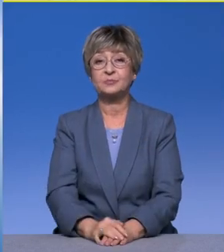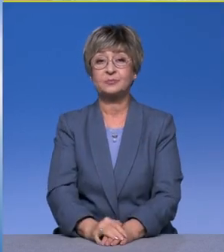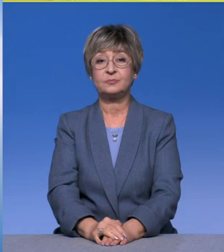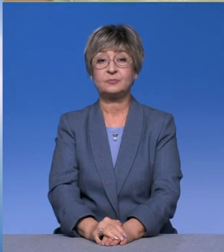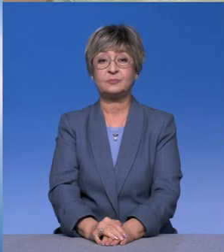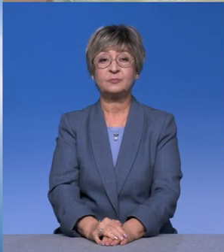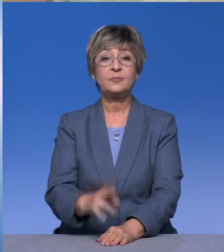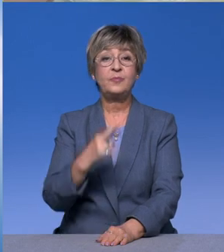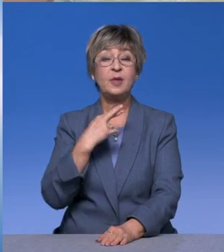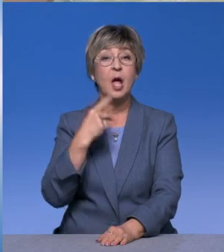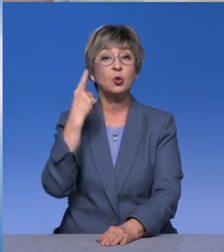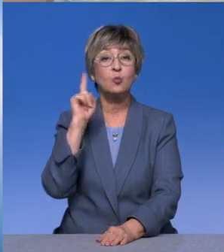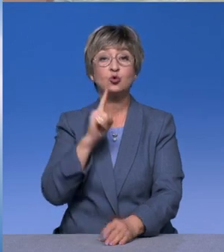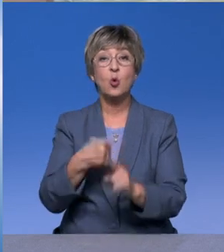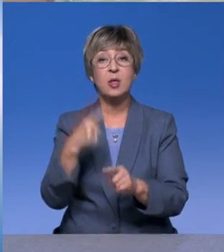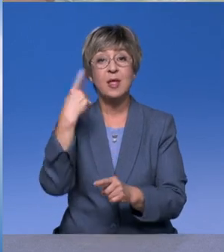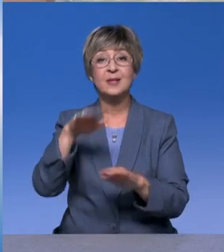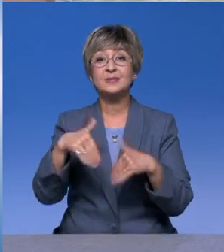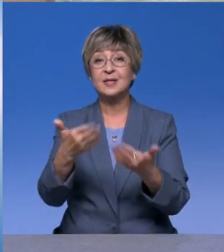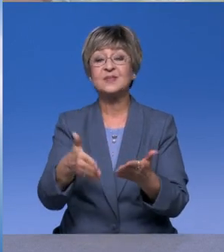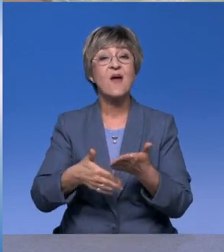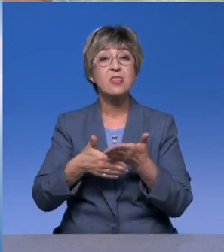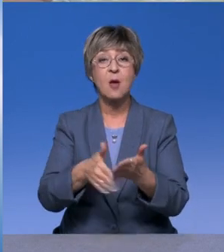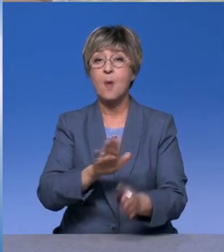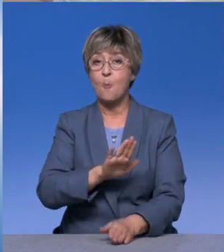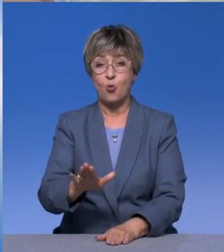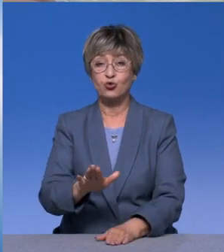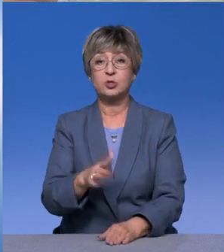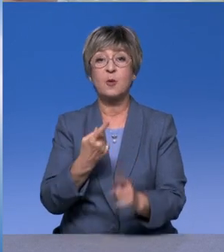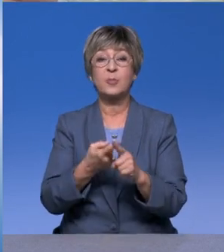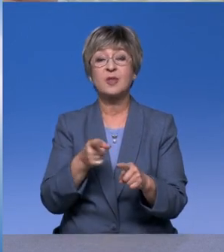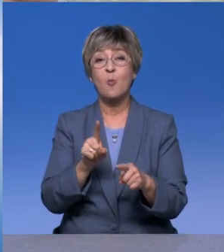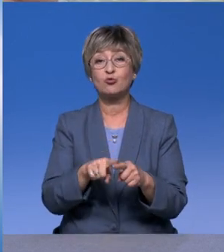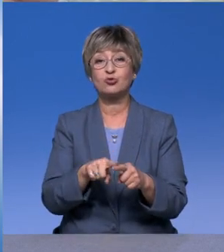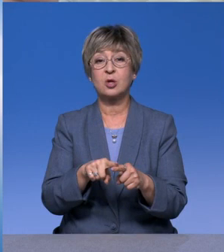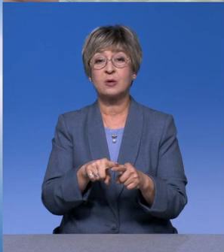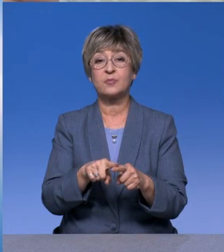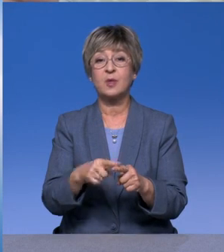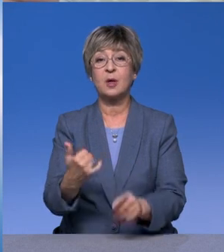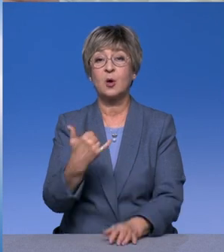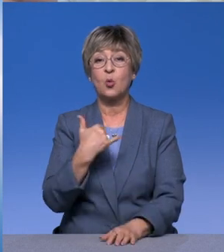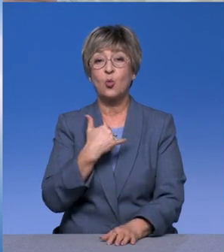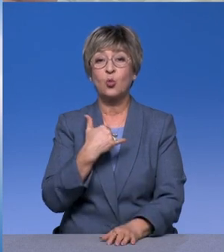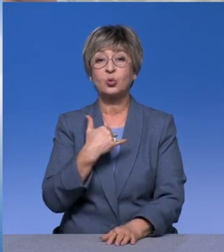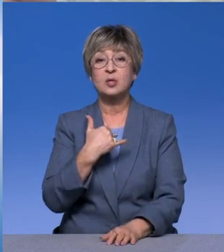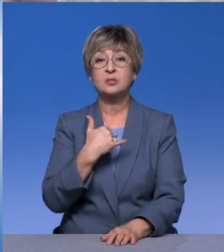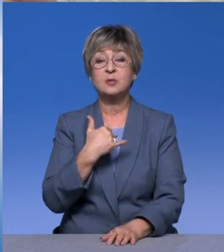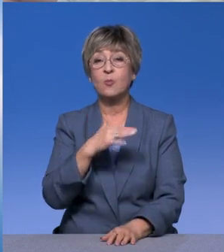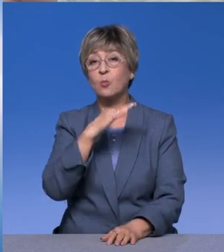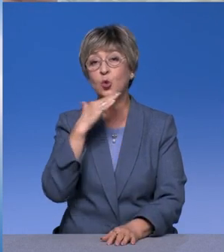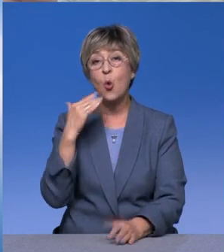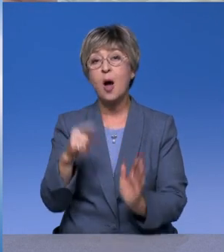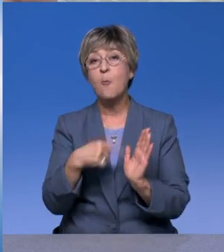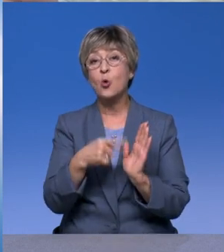Я думаю, что эта инициатива не поможет, потому что у нас довольно много проблем